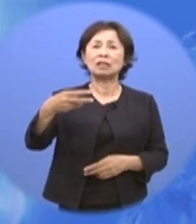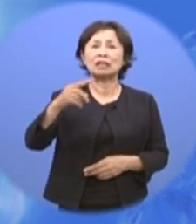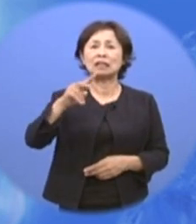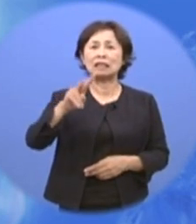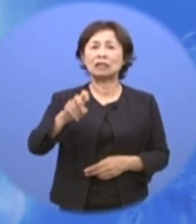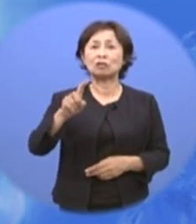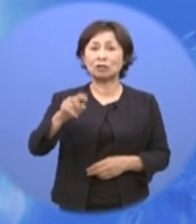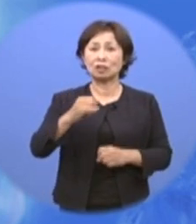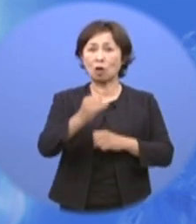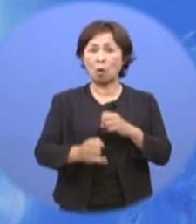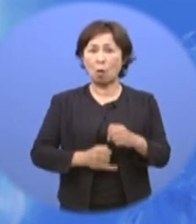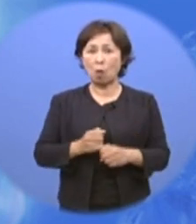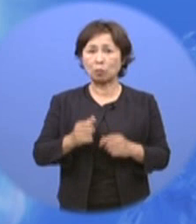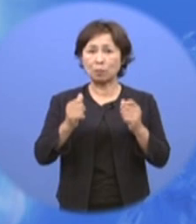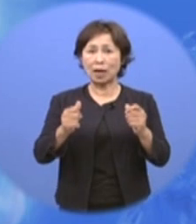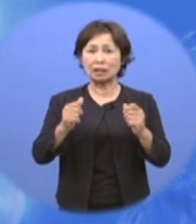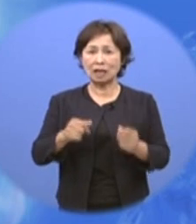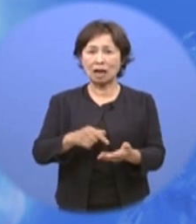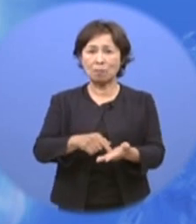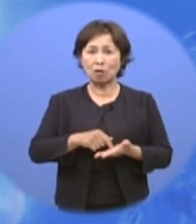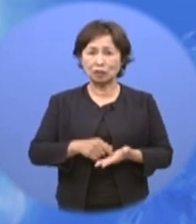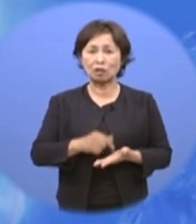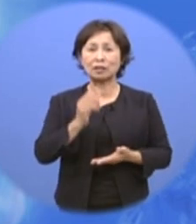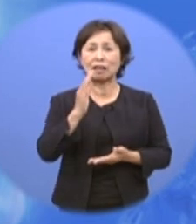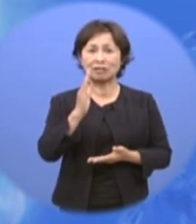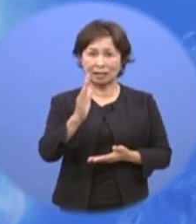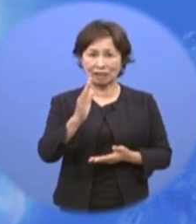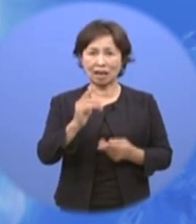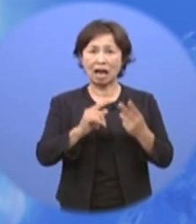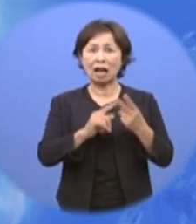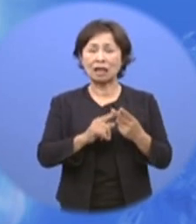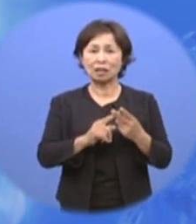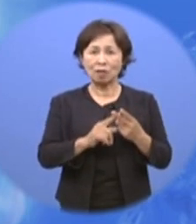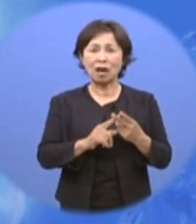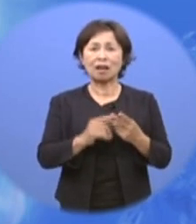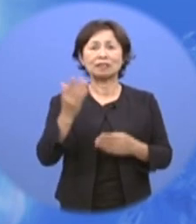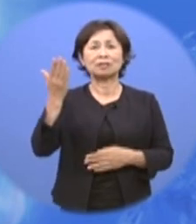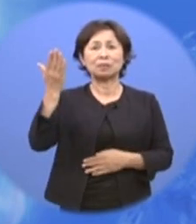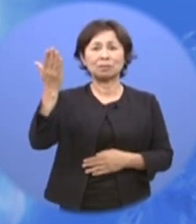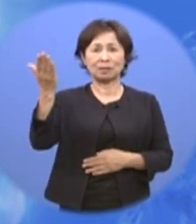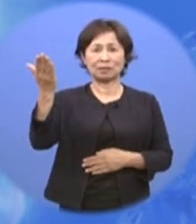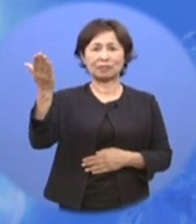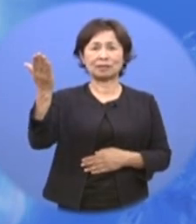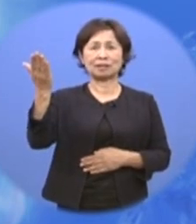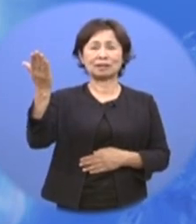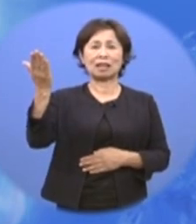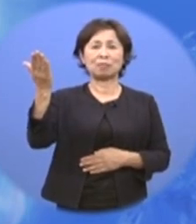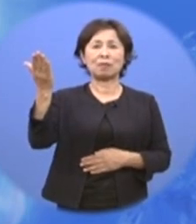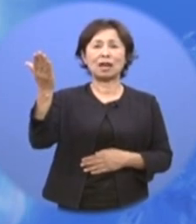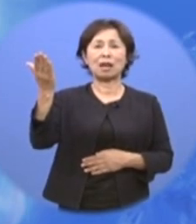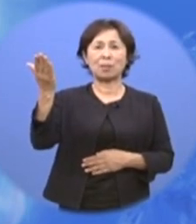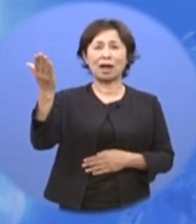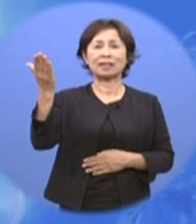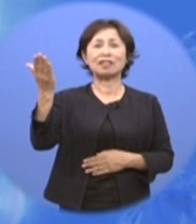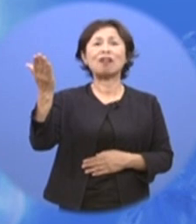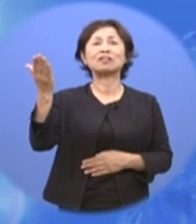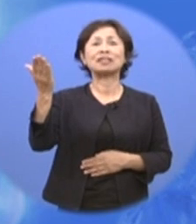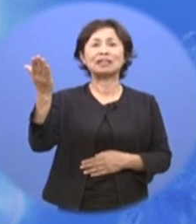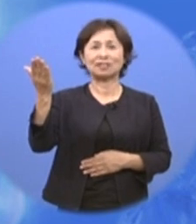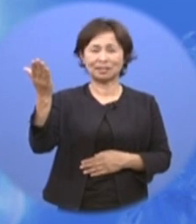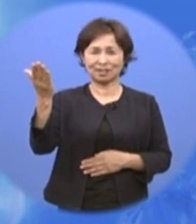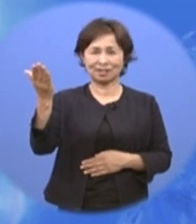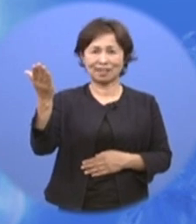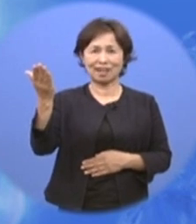からご応募ください。ハガキの宛先は郵便番号 640-8533 テレビ和歌山紀の